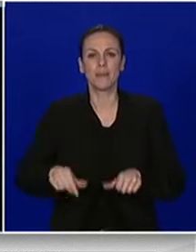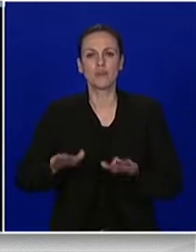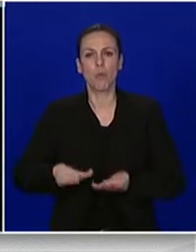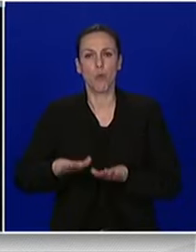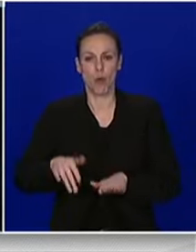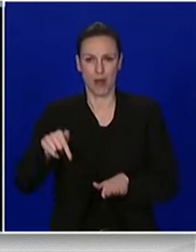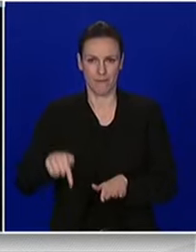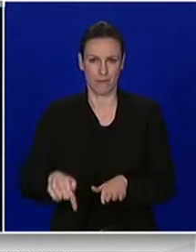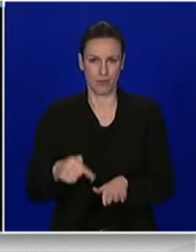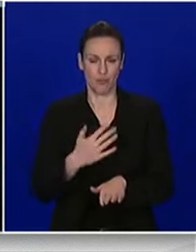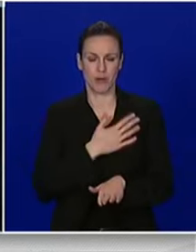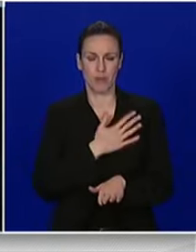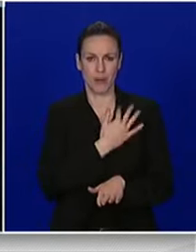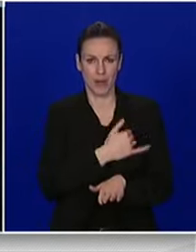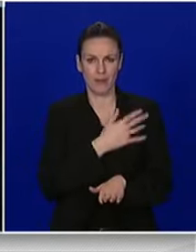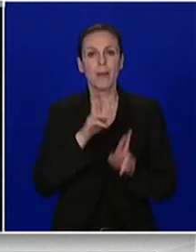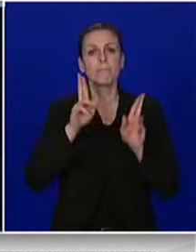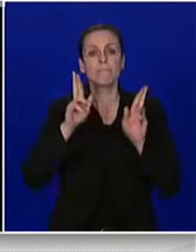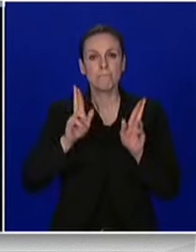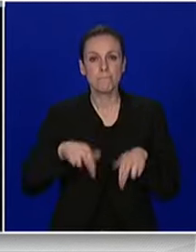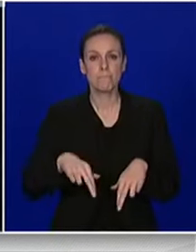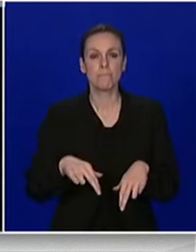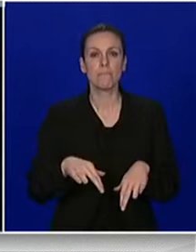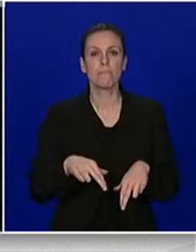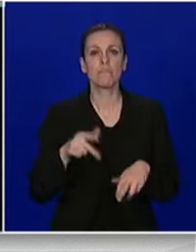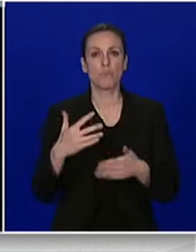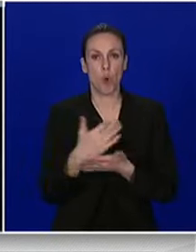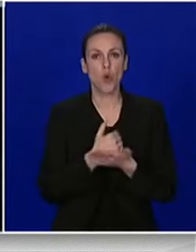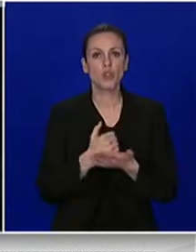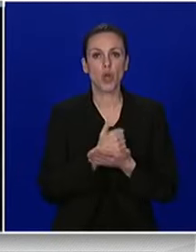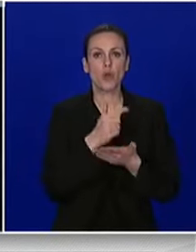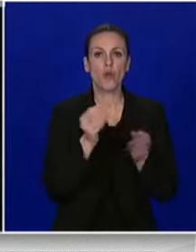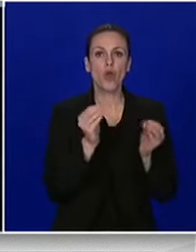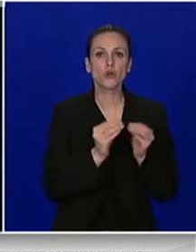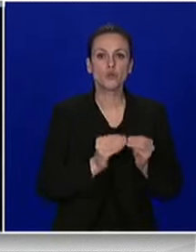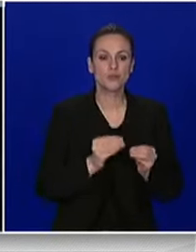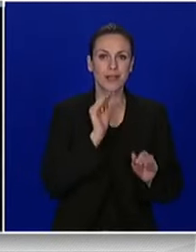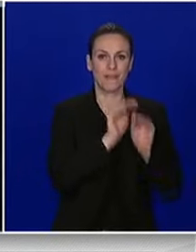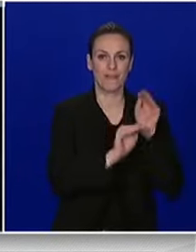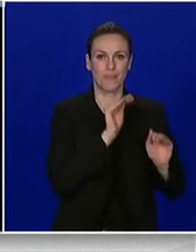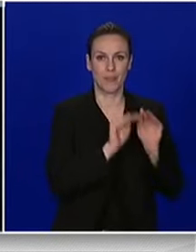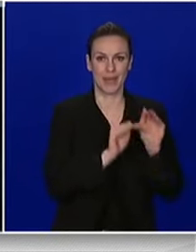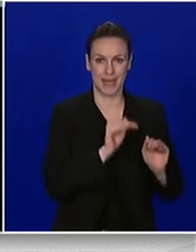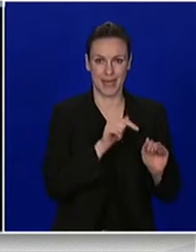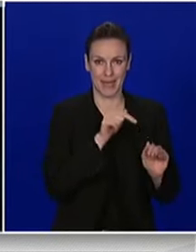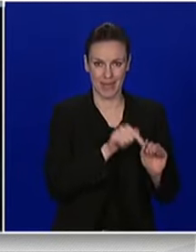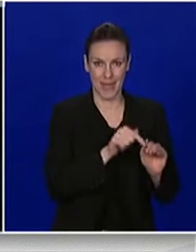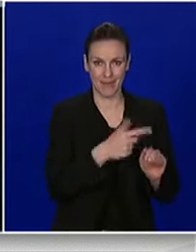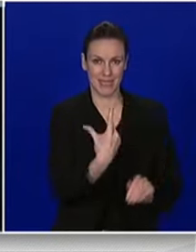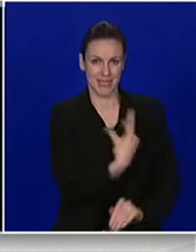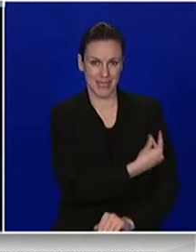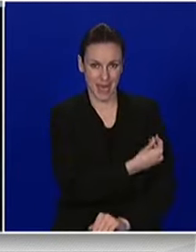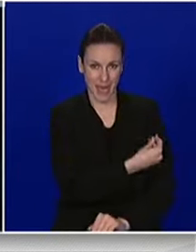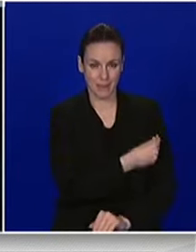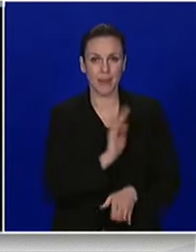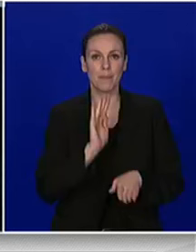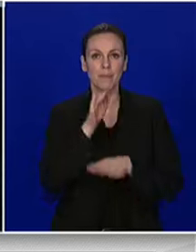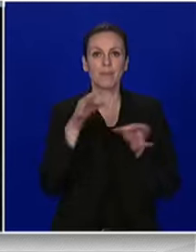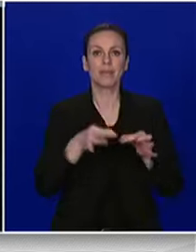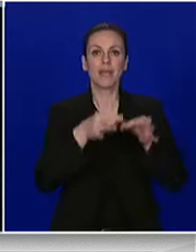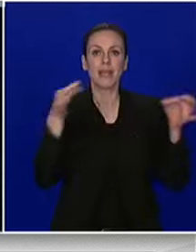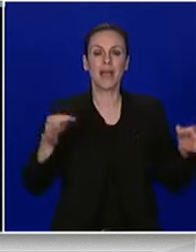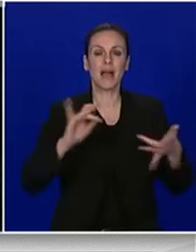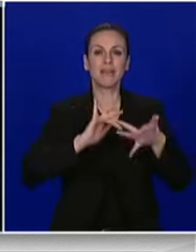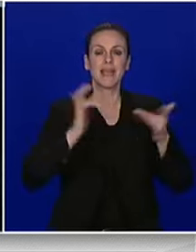boravištem u Republici Hrvatskoj, moći će koristiti sustav za prijavljivanje za cijepljenje putem javne